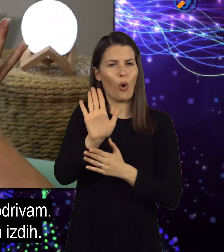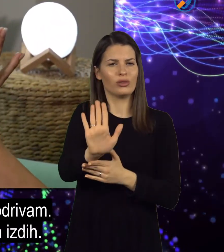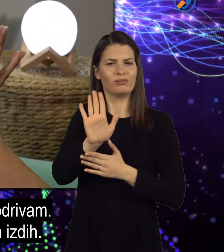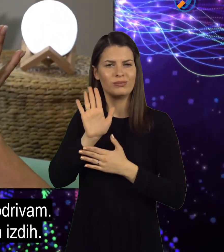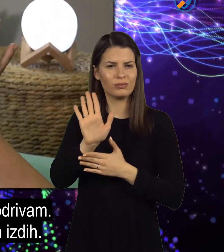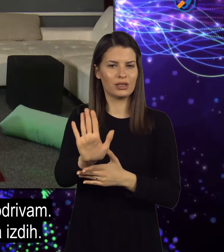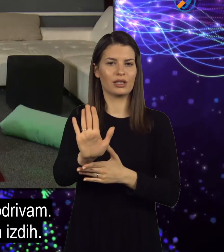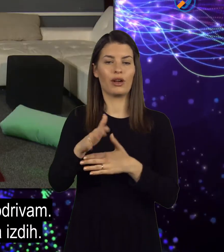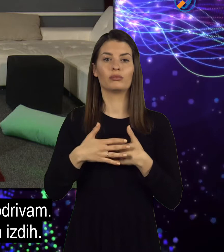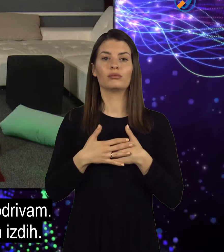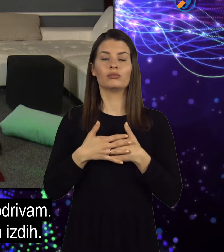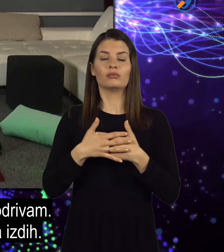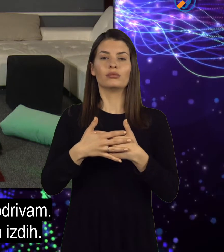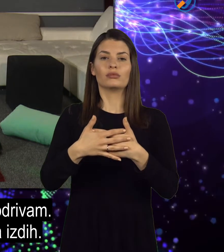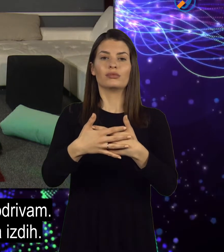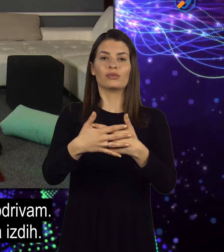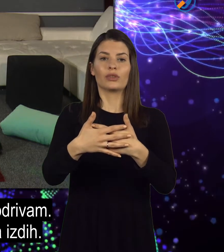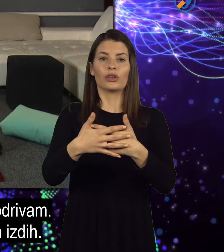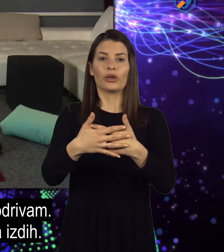pa odrivam in vdih.